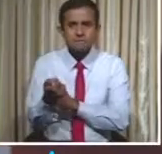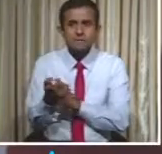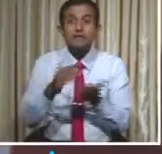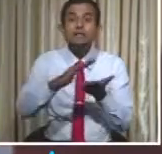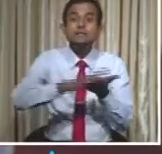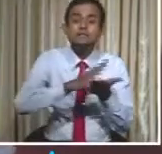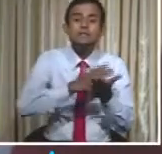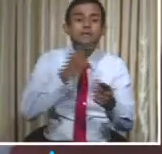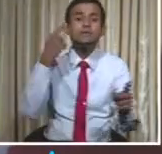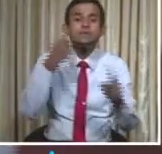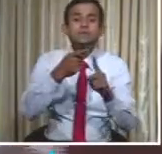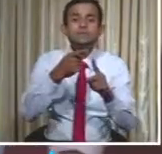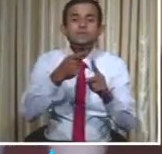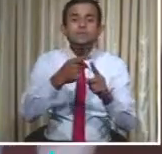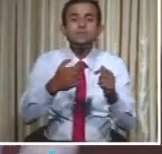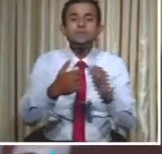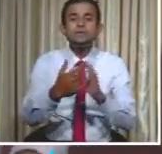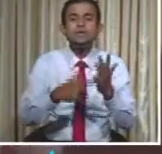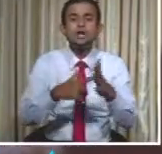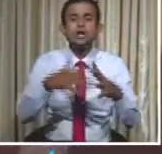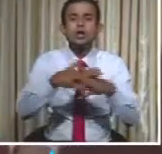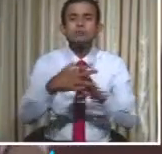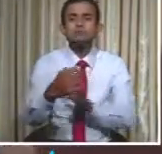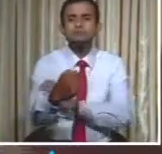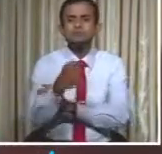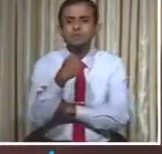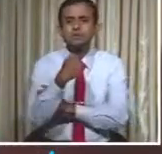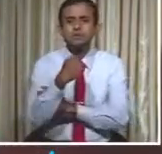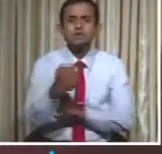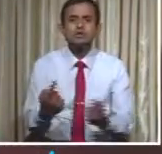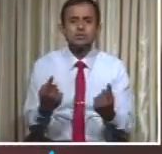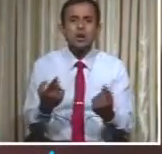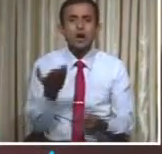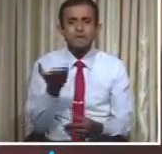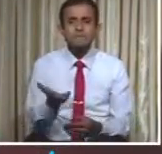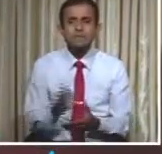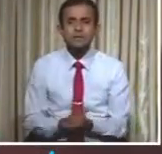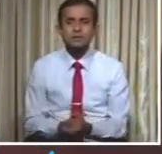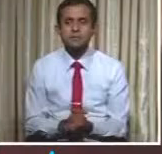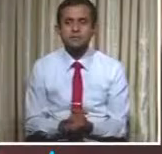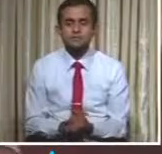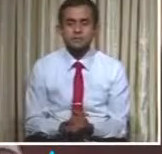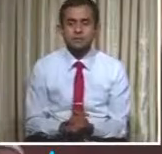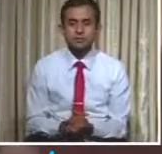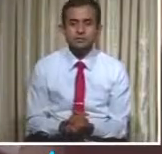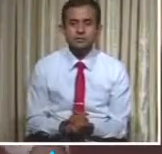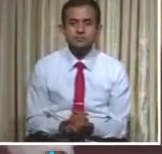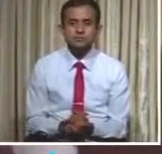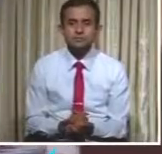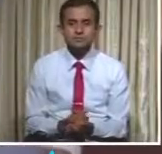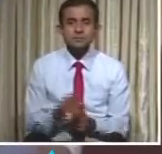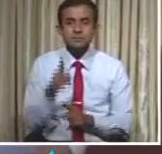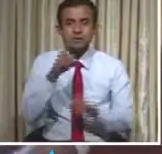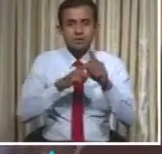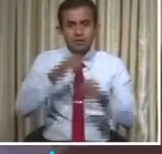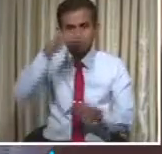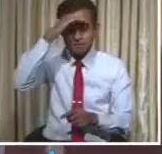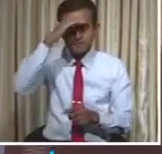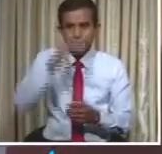සේවා පිළිබඳව ඒ නීතිය ශක්තිමත් කර ගැනීමේ අවශ්‍යතාවය තියෙනවා. ඒ වගේම මම ගරු කථානායක